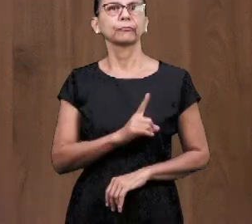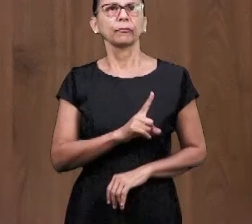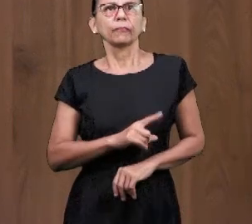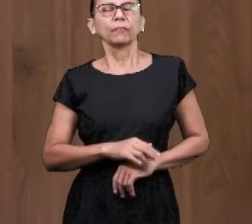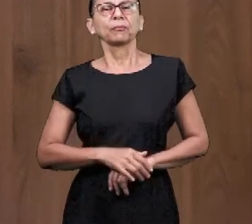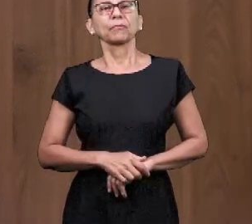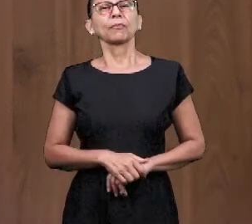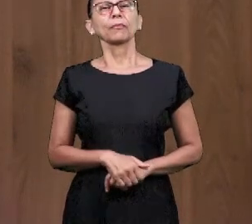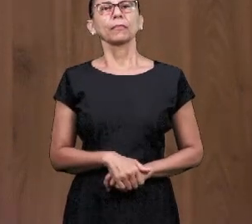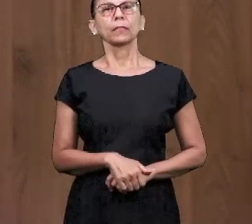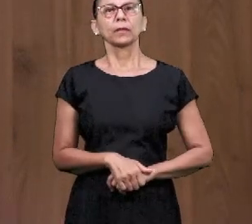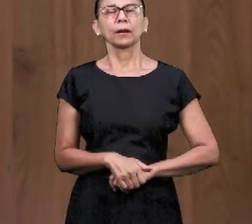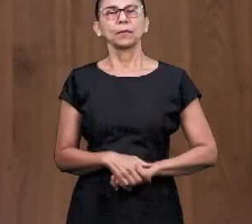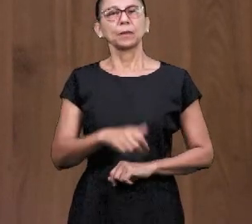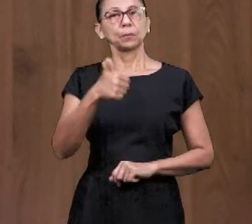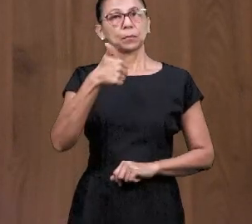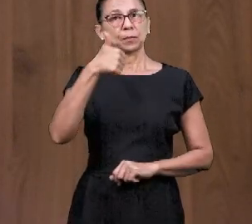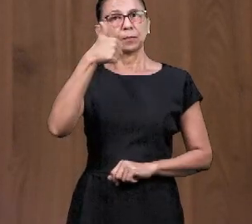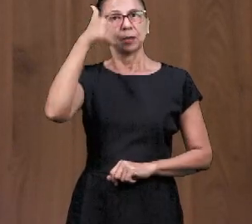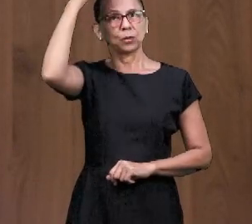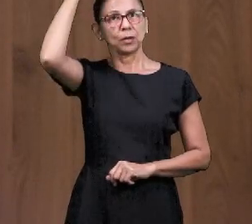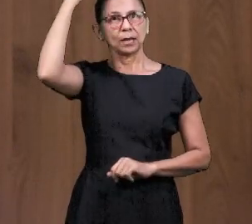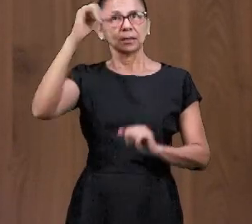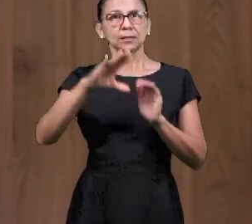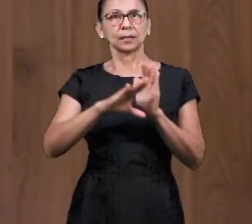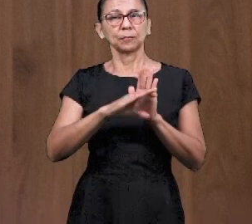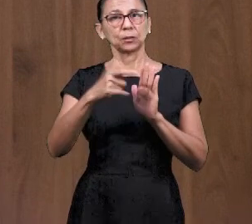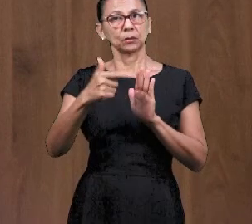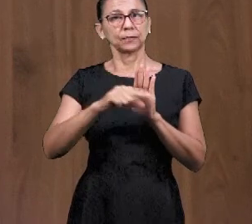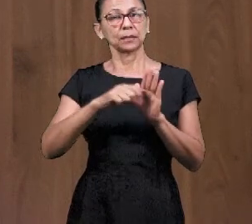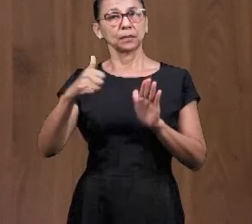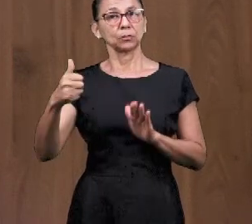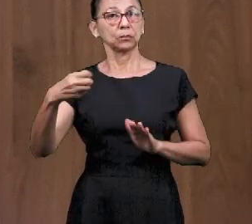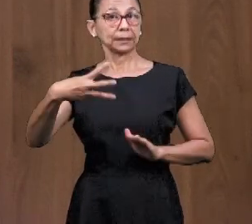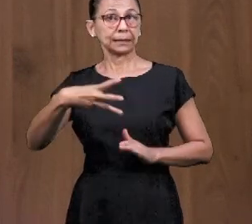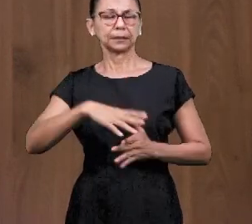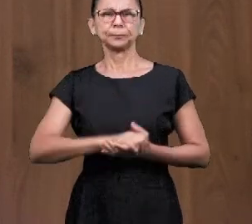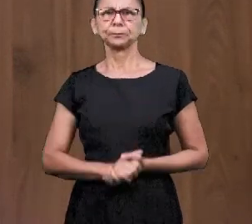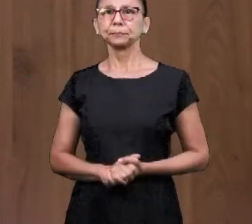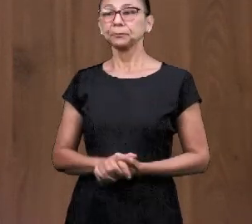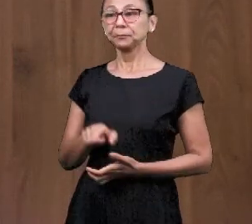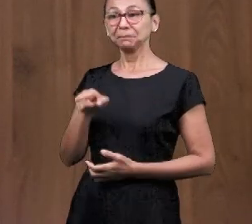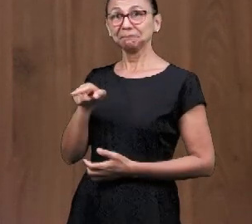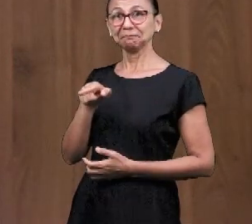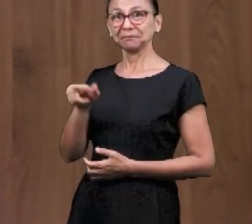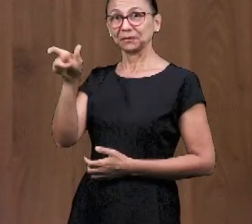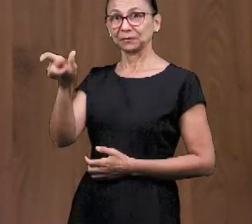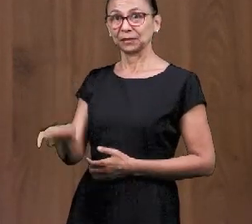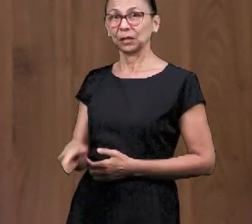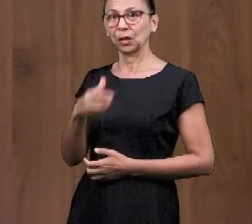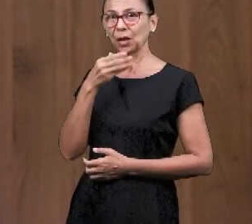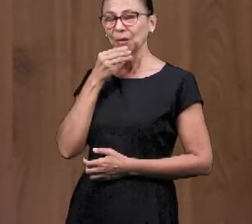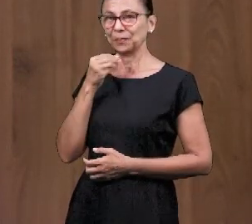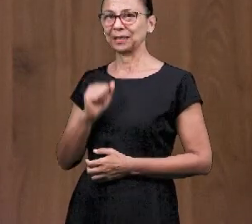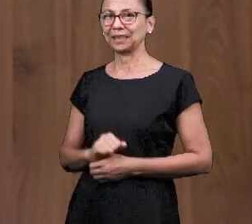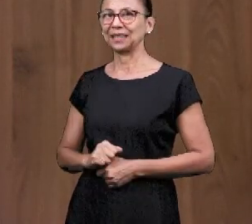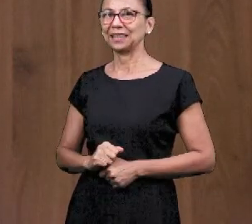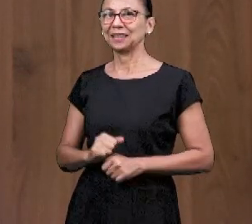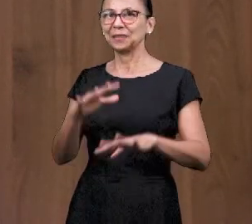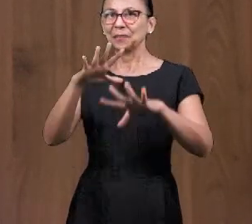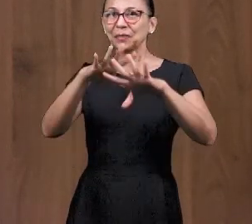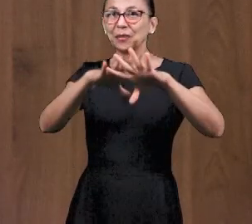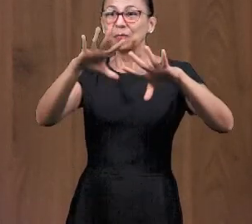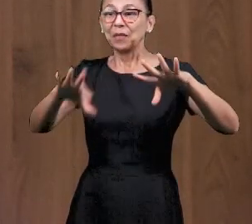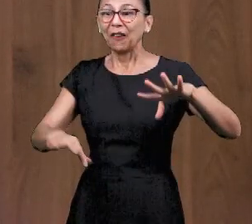dit qu'en Israël, recevoir une vigne d'héritage, c'était une grande joie pour